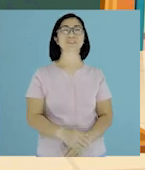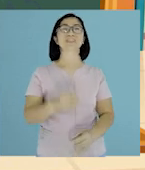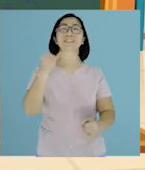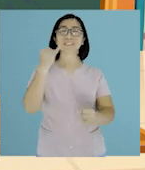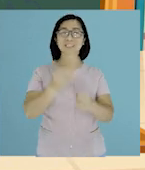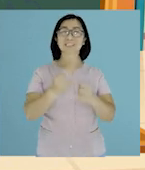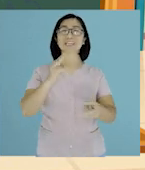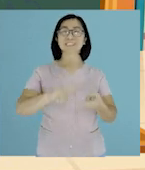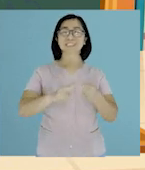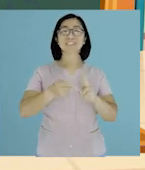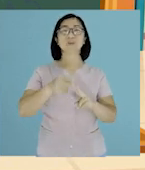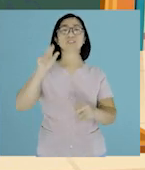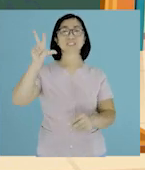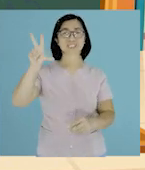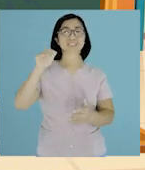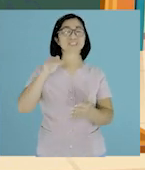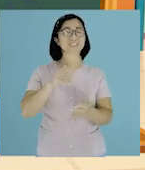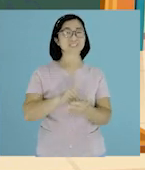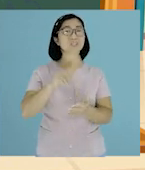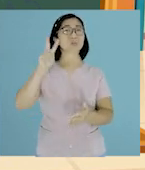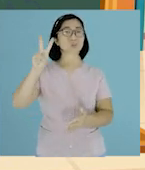Ang natitirang number ay